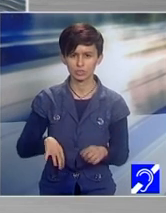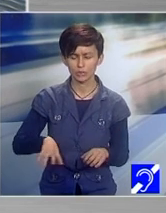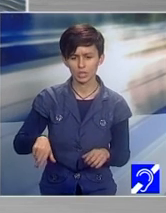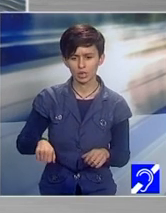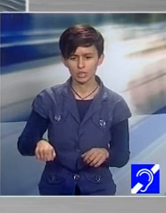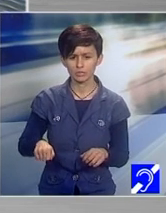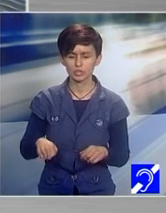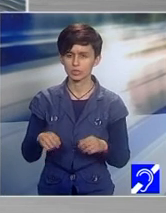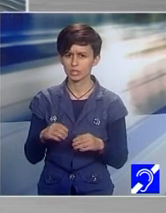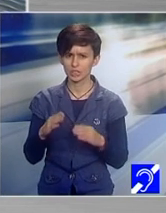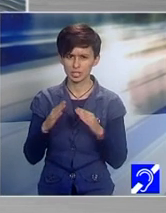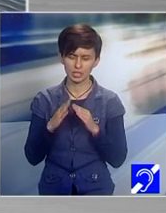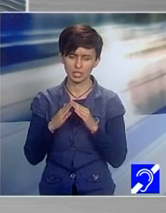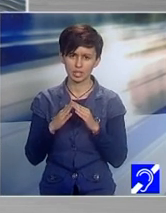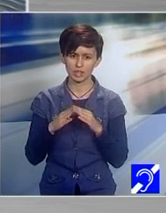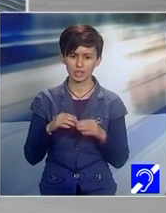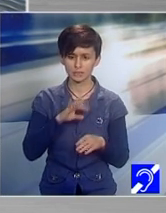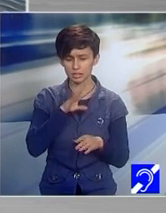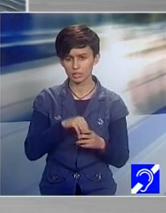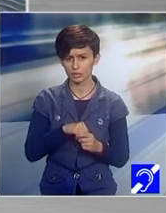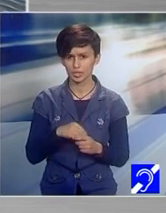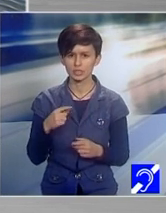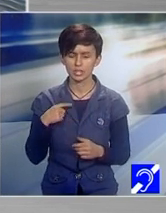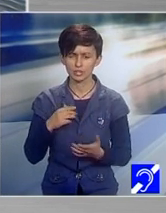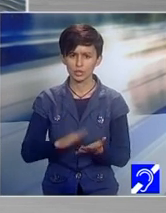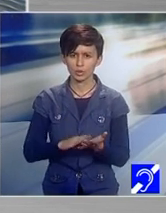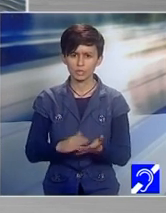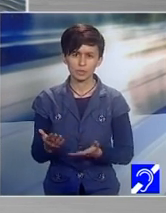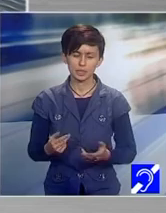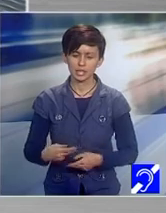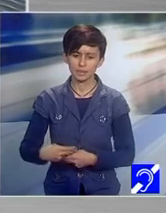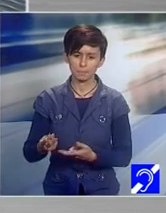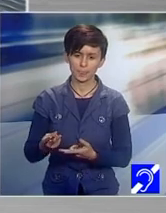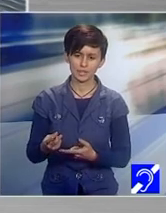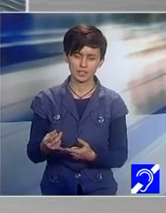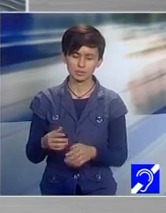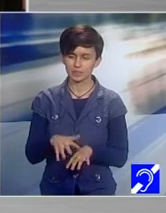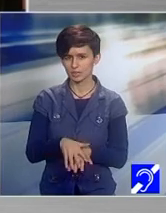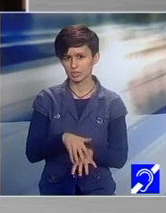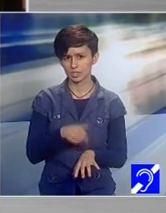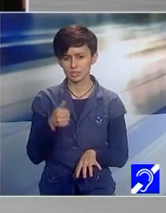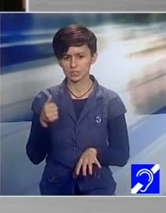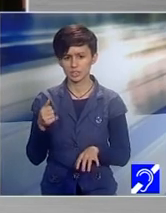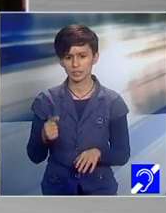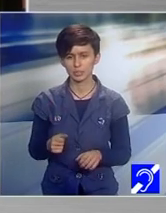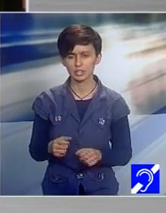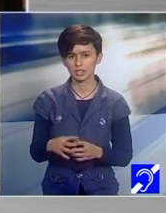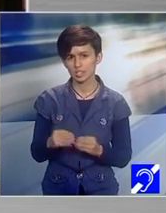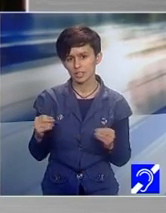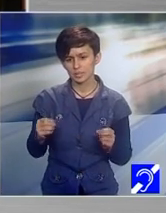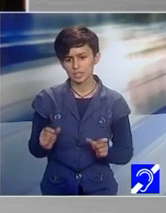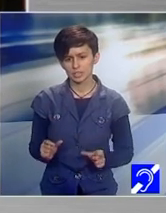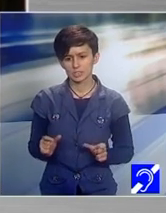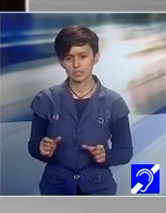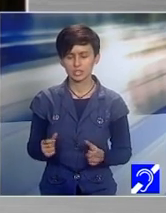locuință, este un gen de fapte care transmite un sentiment de insecuritate. Practic, cineva îți intră